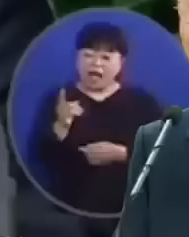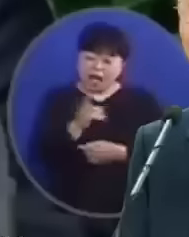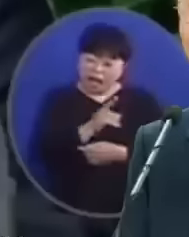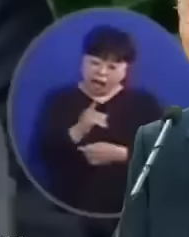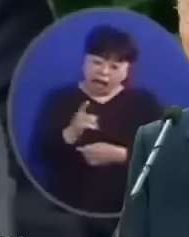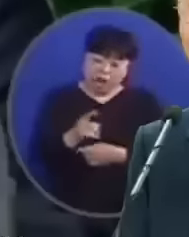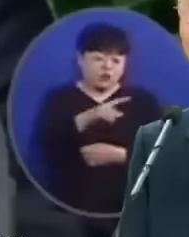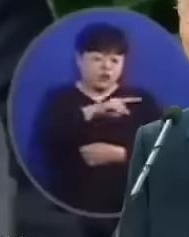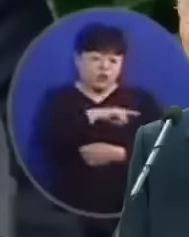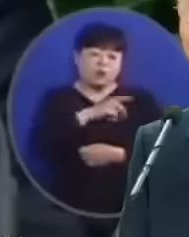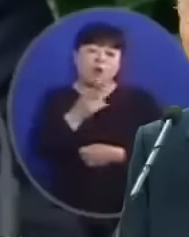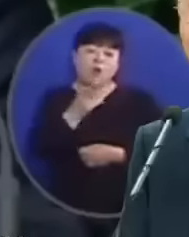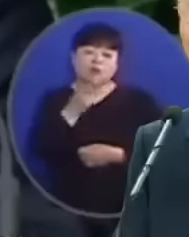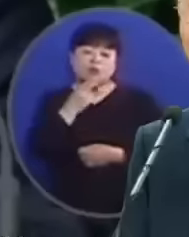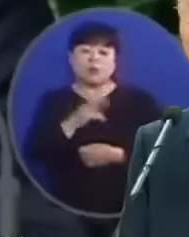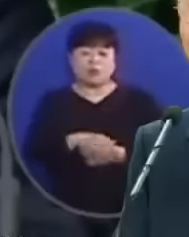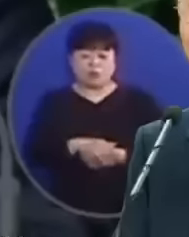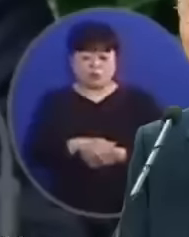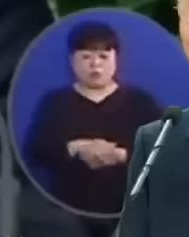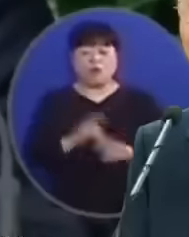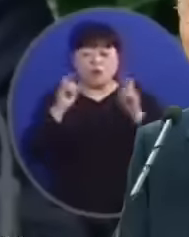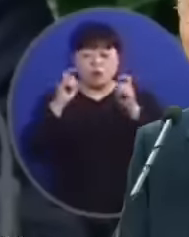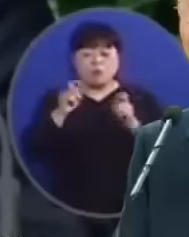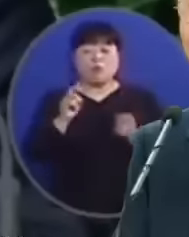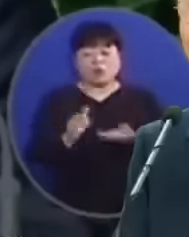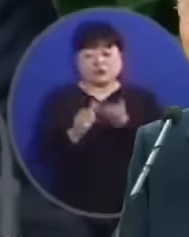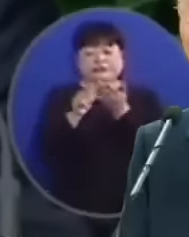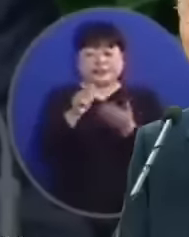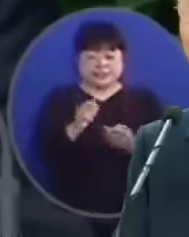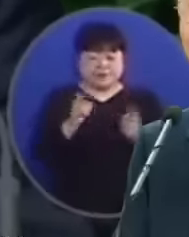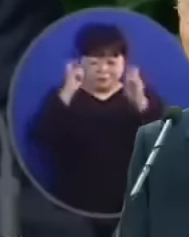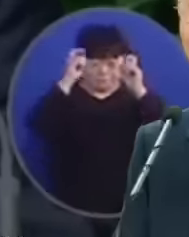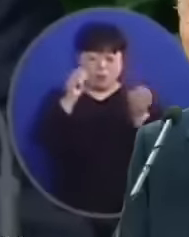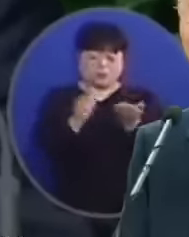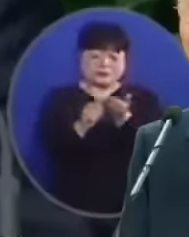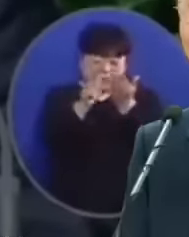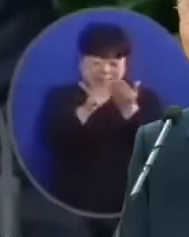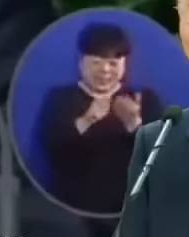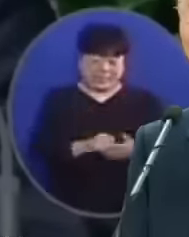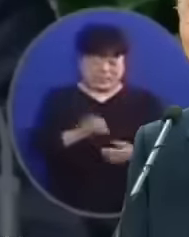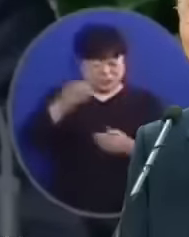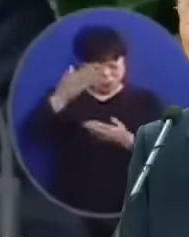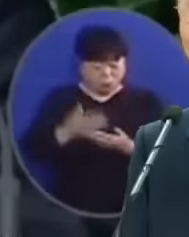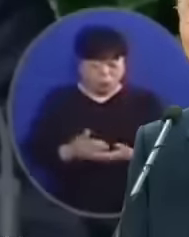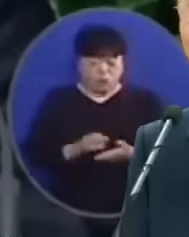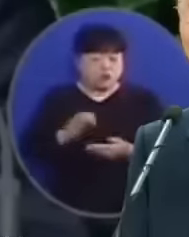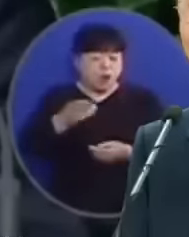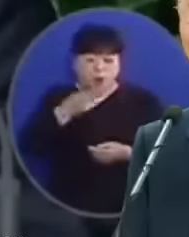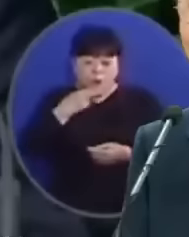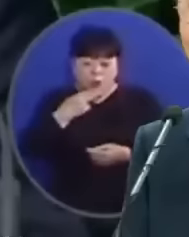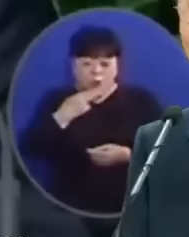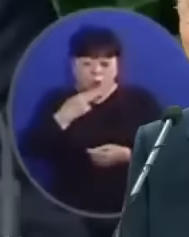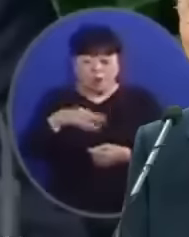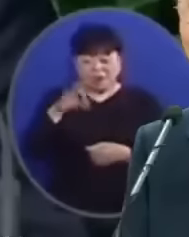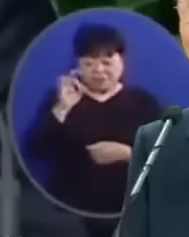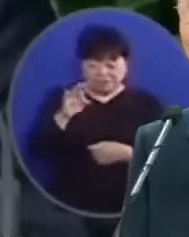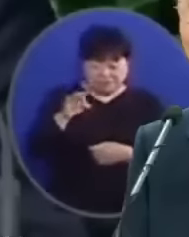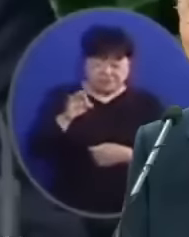아무 이름도 없는 목자였었습니다. 인정도 안 해주고 유명하지도 않고 별 볼일